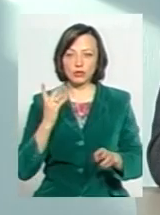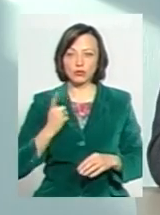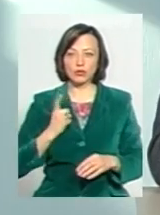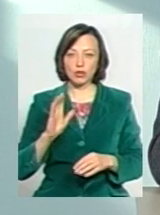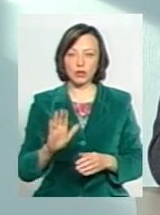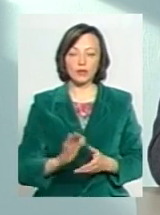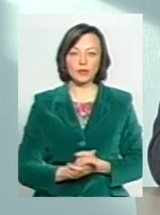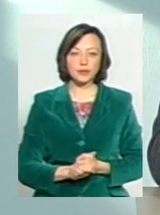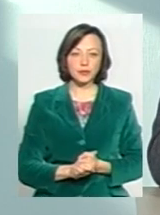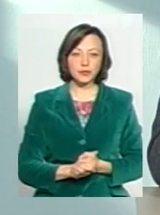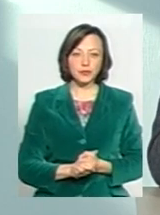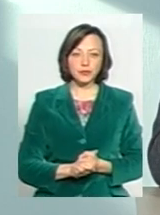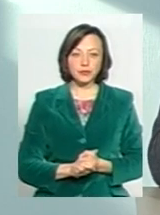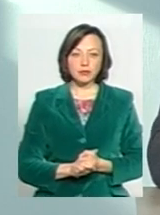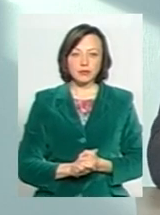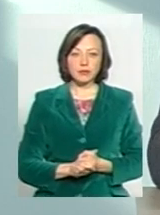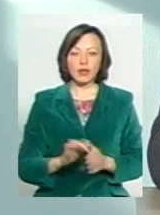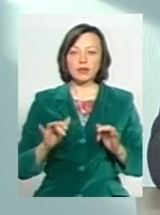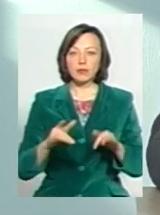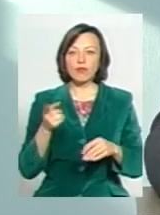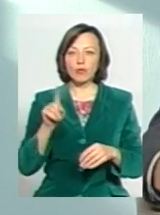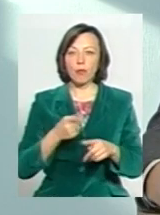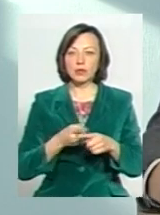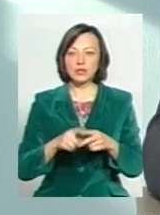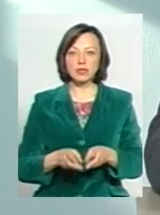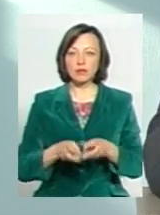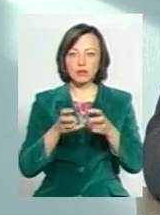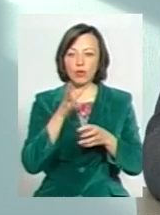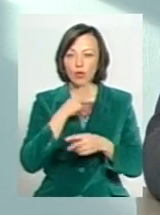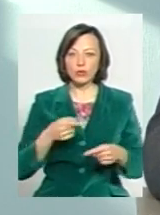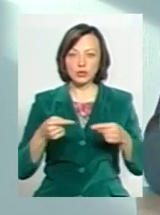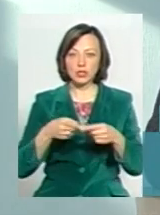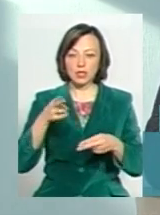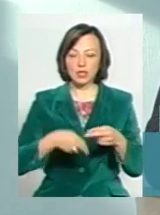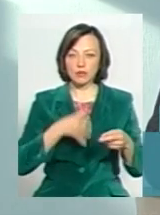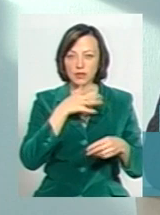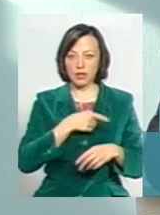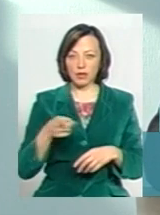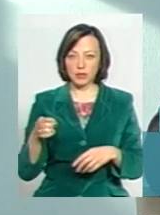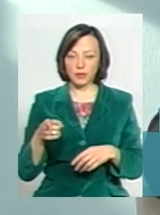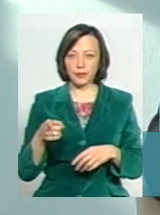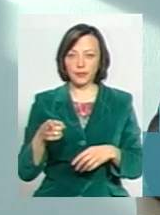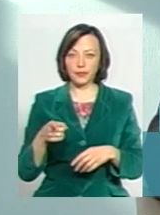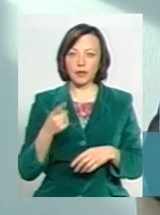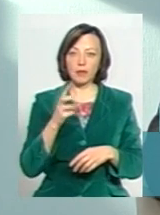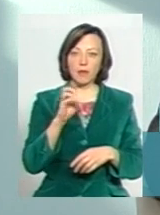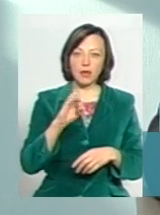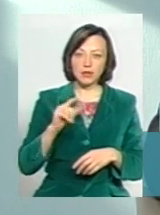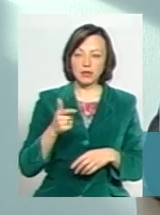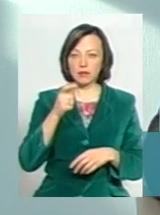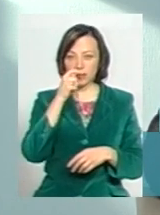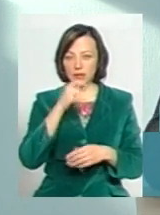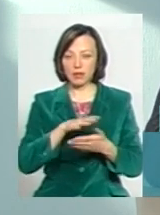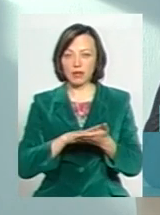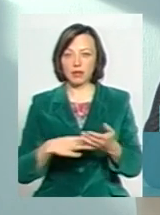Ну, справа в тому, що всі ліфти, вони ж не так одночасно раз і закінчився термін. Одні в березні, другі в квітні і